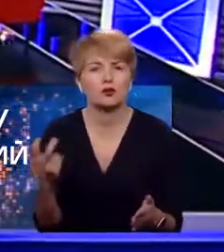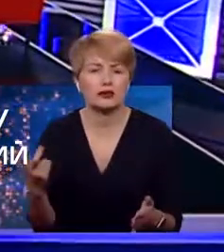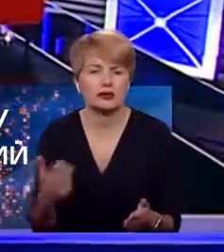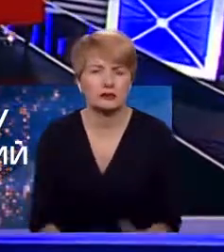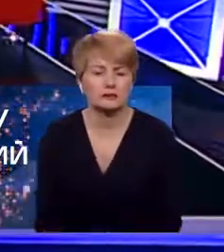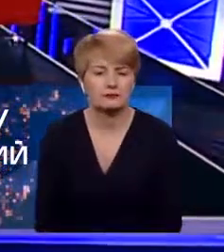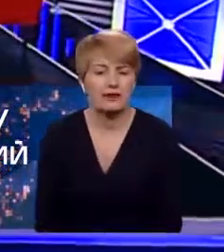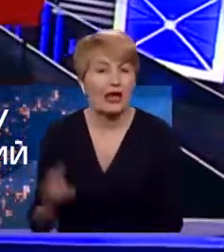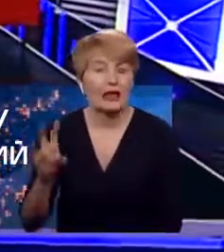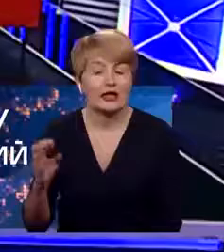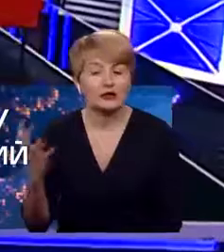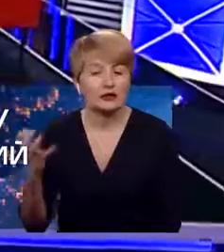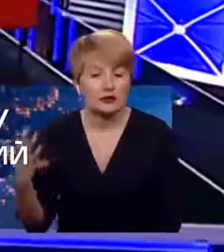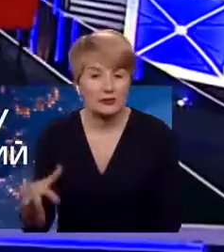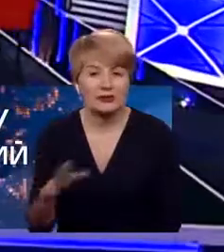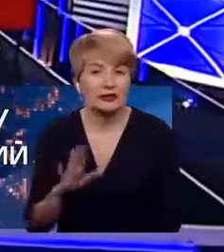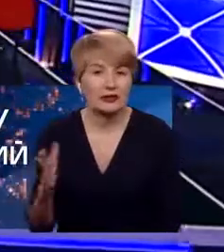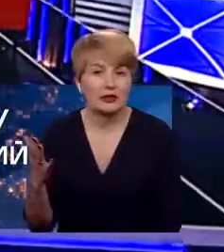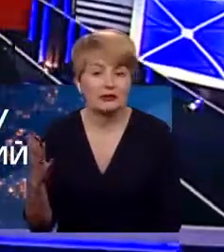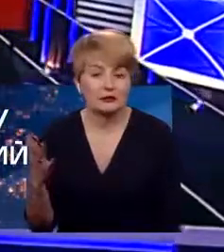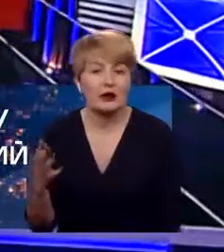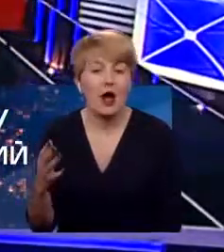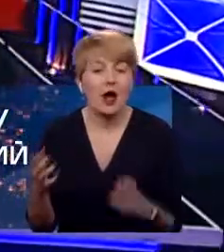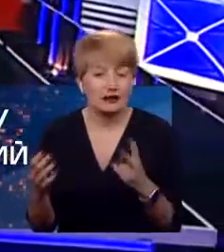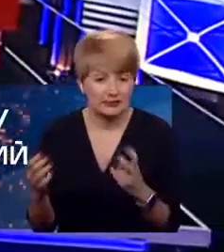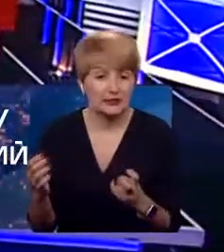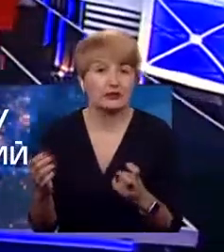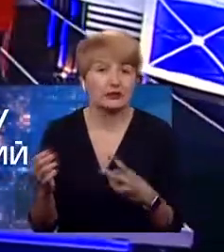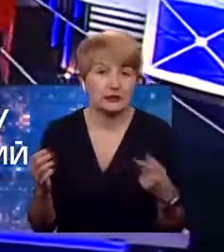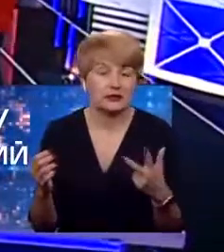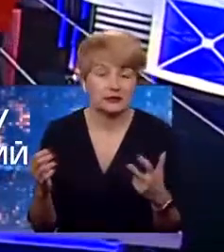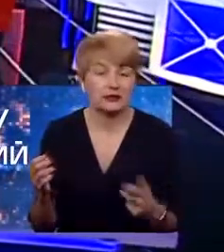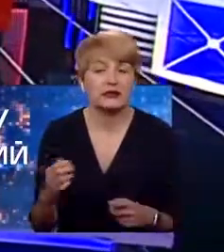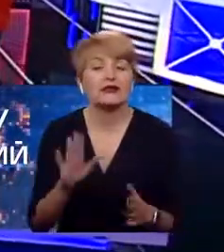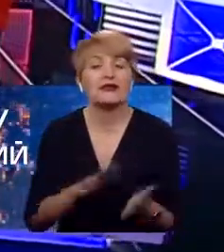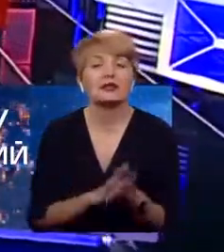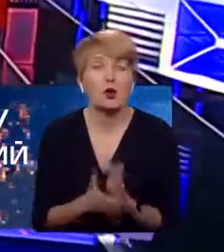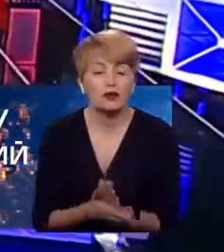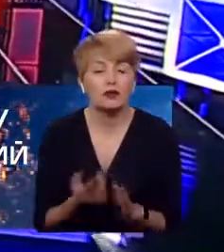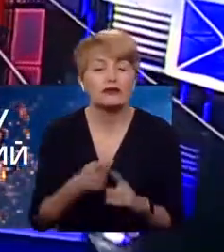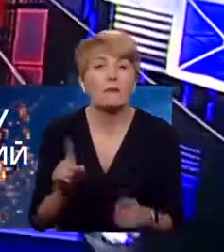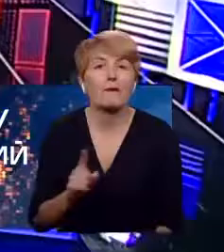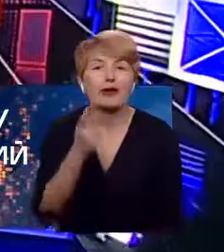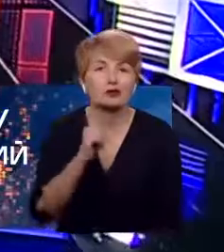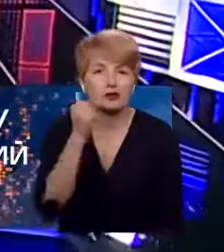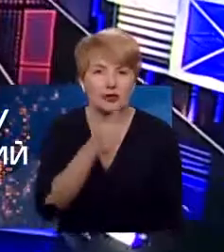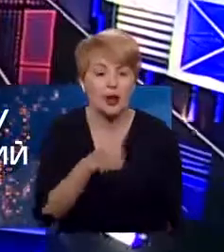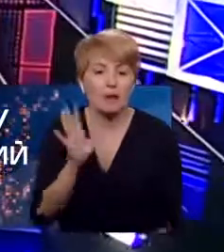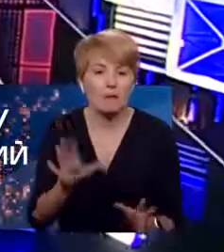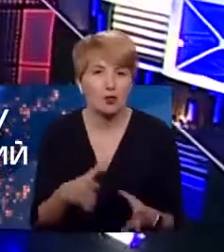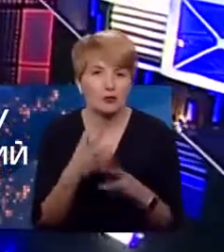цьому проміжку. Тобто не 450 та 500, а між 200 і 300. Ну, давайте ми договоримо. Ця знижка діє тільки перший рік. Так. Потім вона